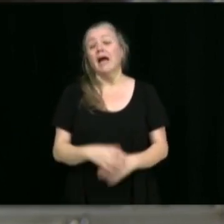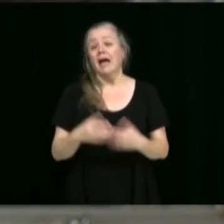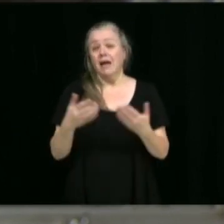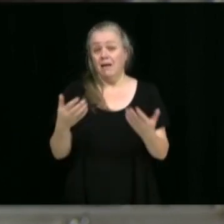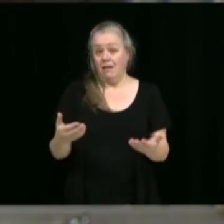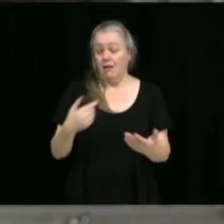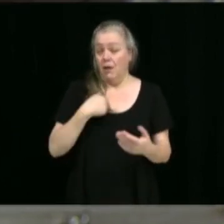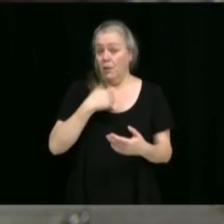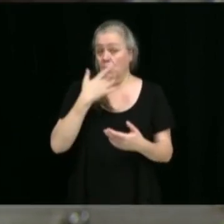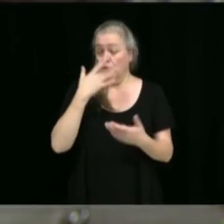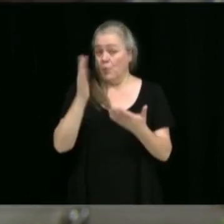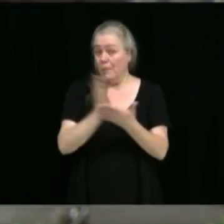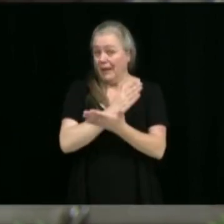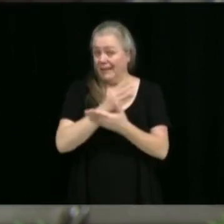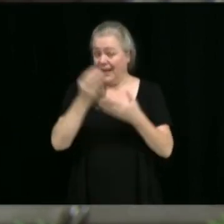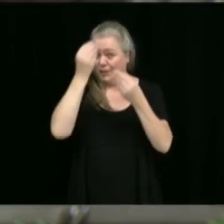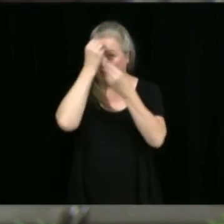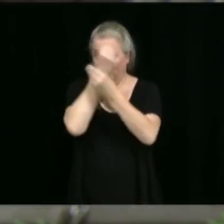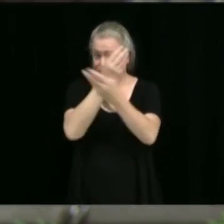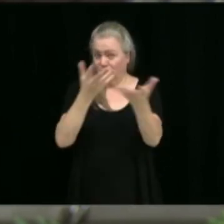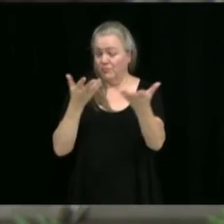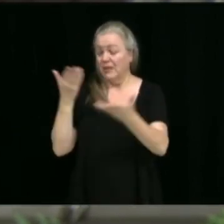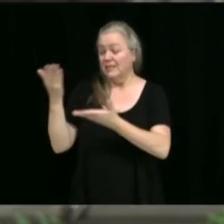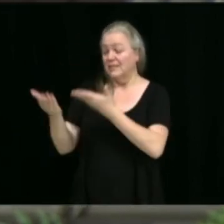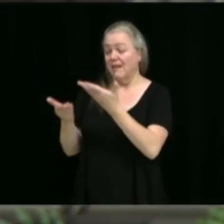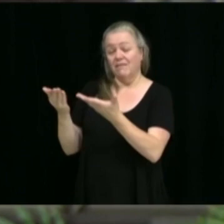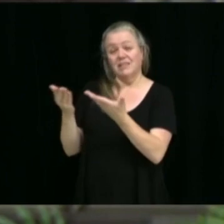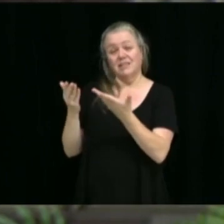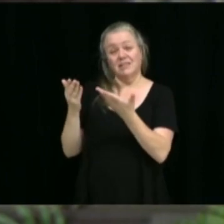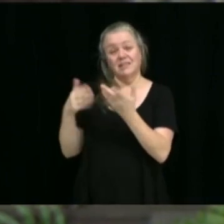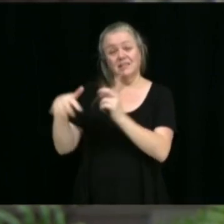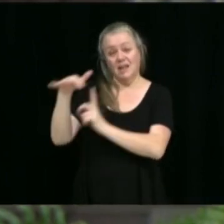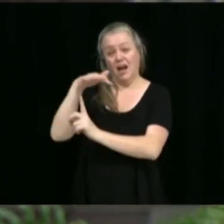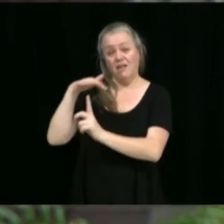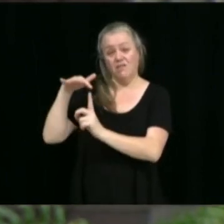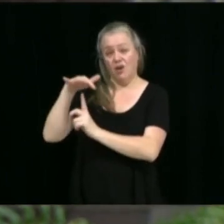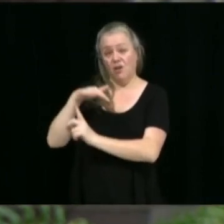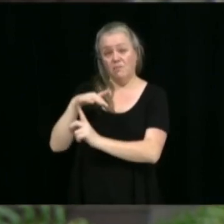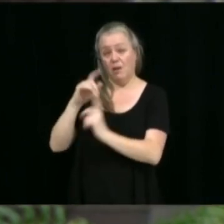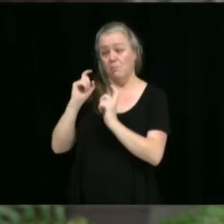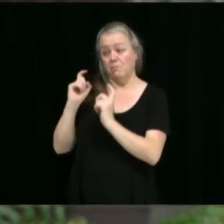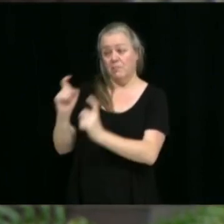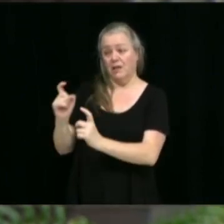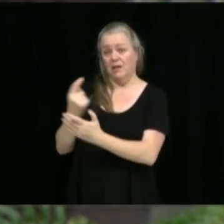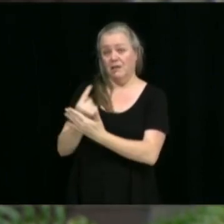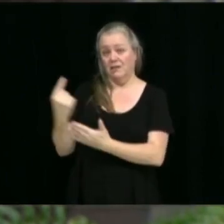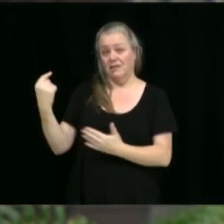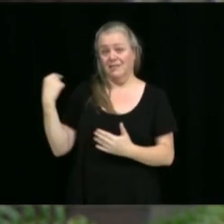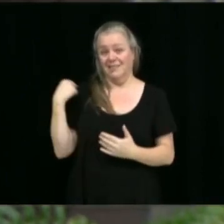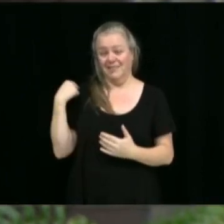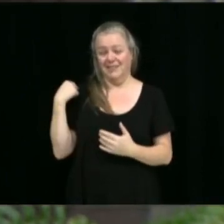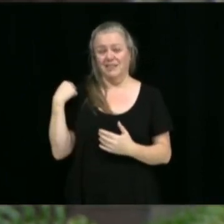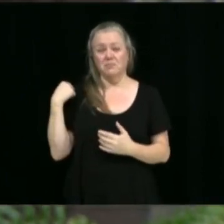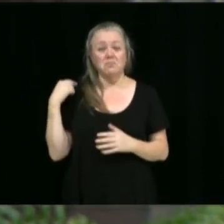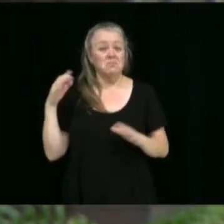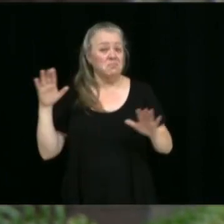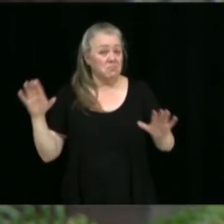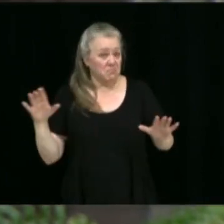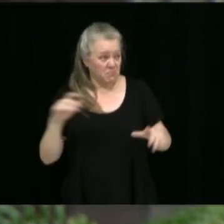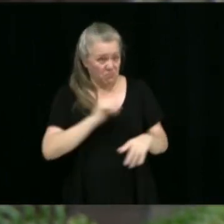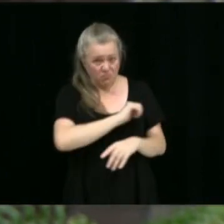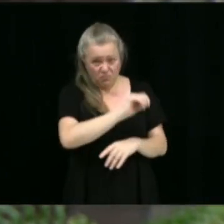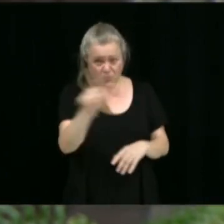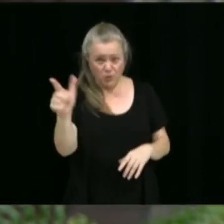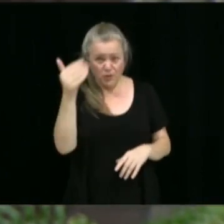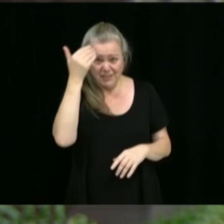notre service de l'environnement est allé chercher la semaine dernière. Je pense que tout le monde le